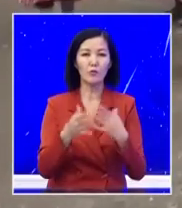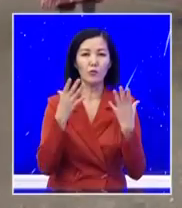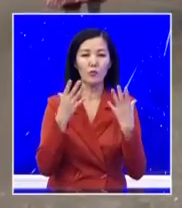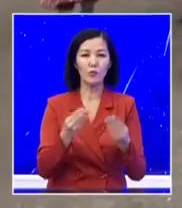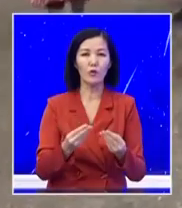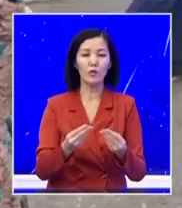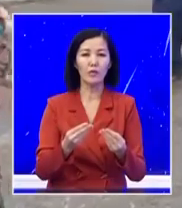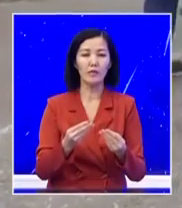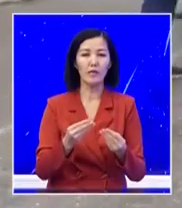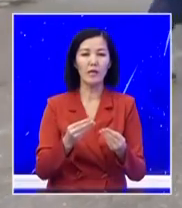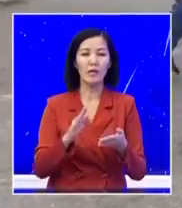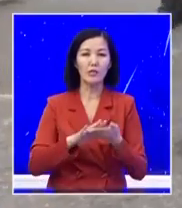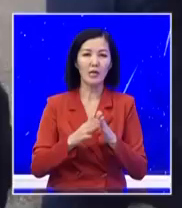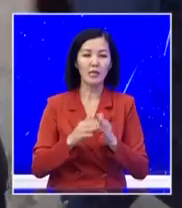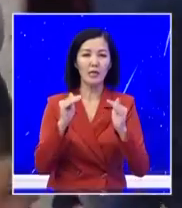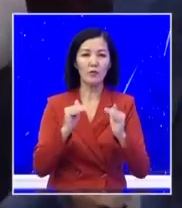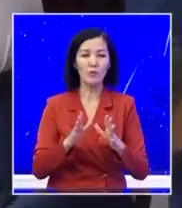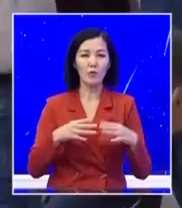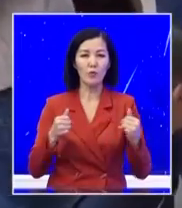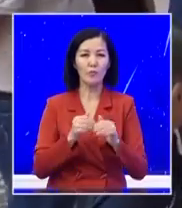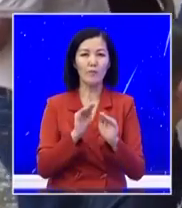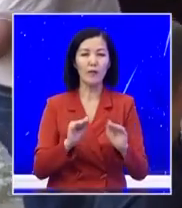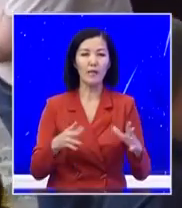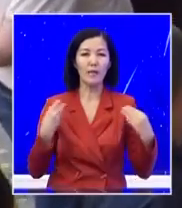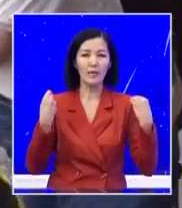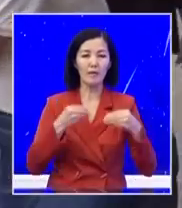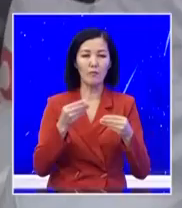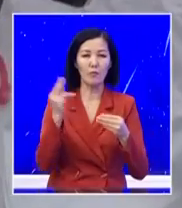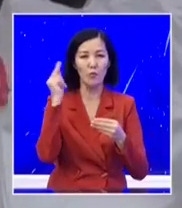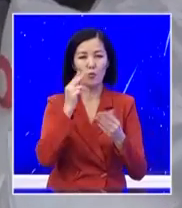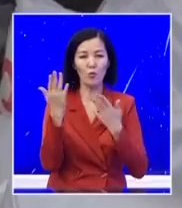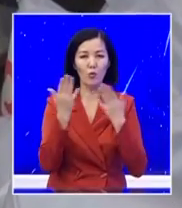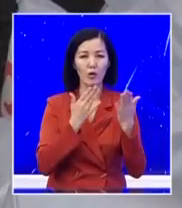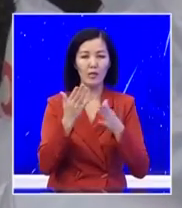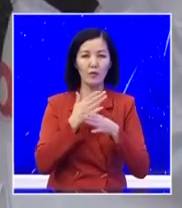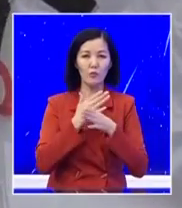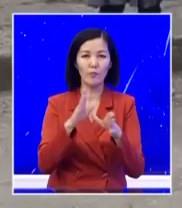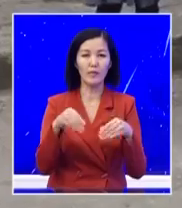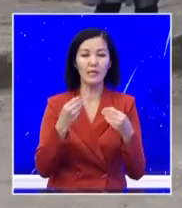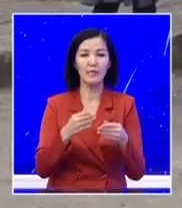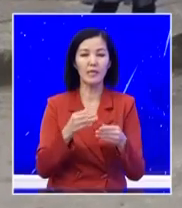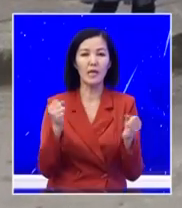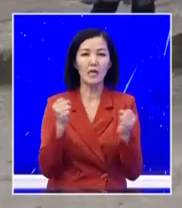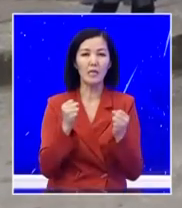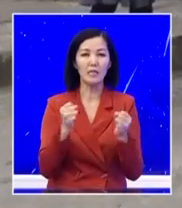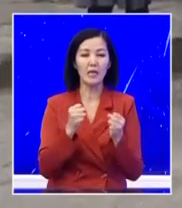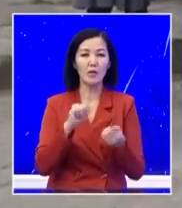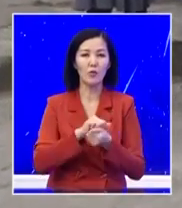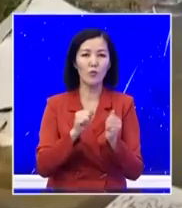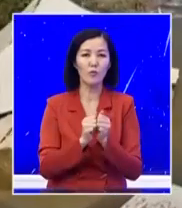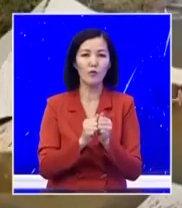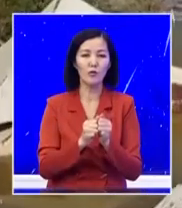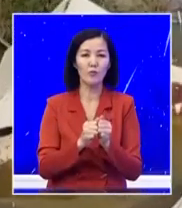күздің күні жағдайы нашар отбасы балаларына киім кешек оқу құралдарын алуға жәрдемдеседі. Ал қыс айларында көмір түсіріп